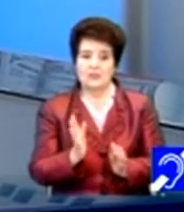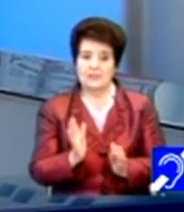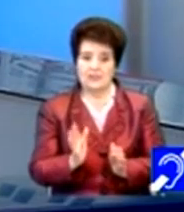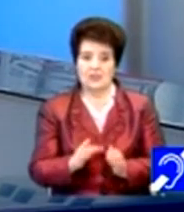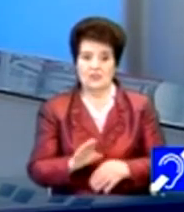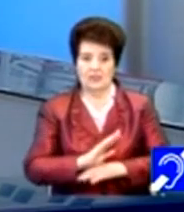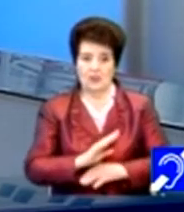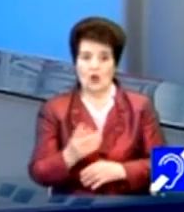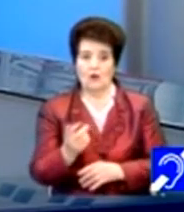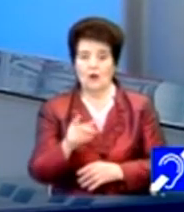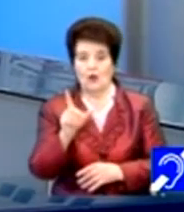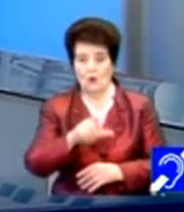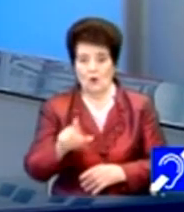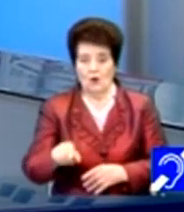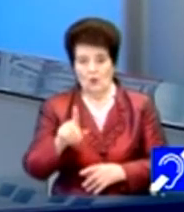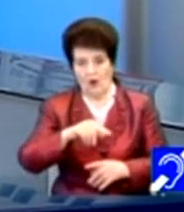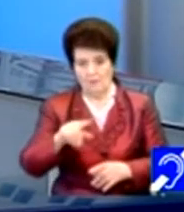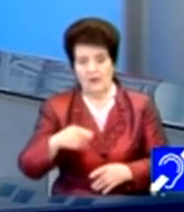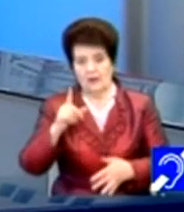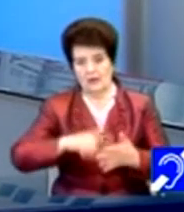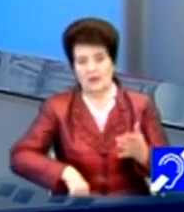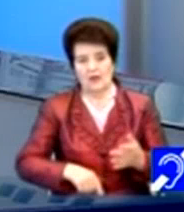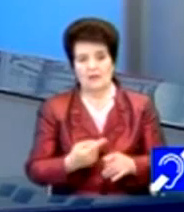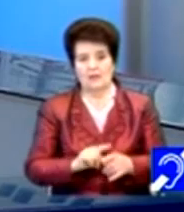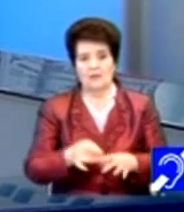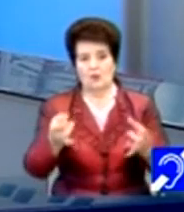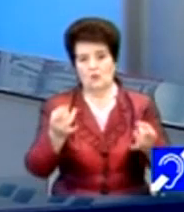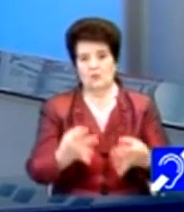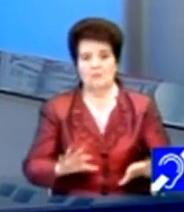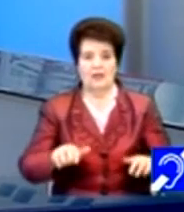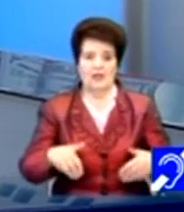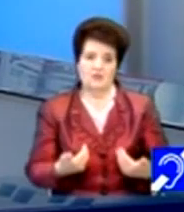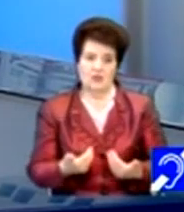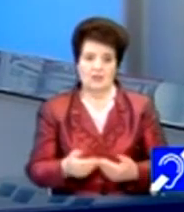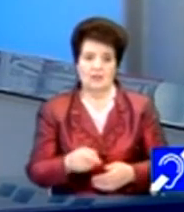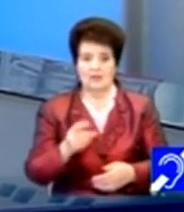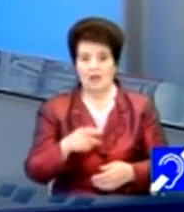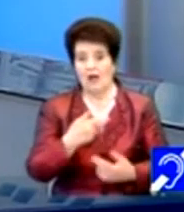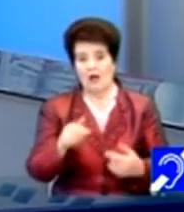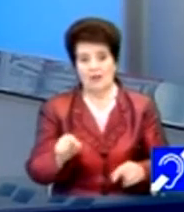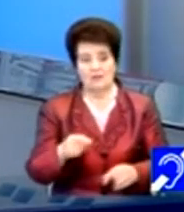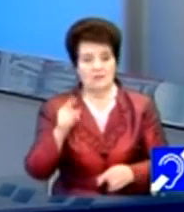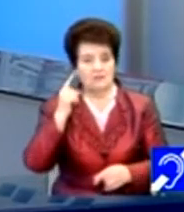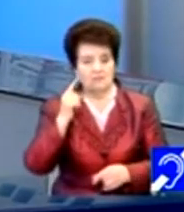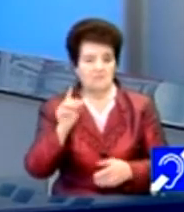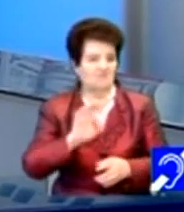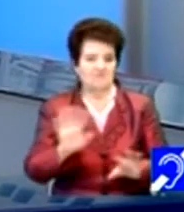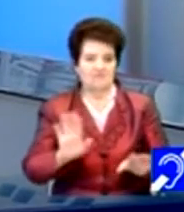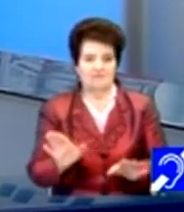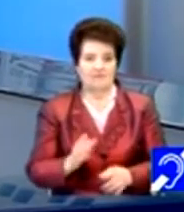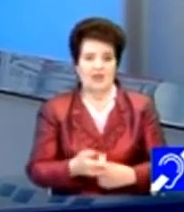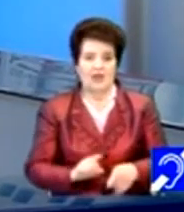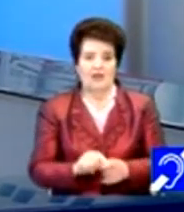decese, unii totuși mai cred că COVID-19 este o simplă răceală. Alții cred că nici nu există.